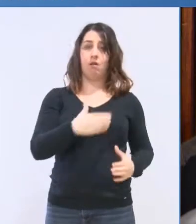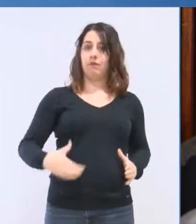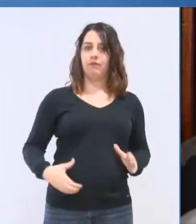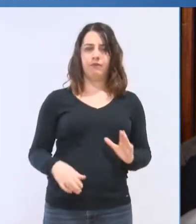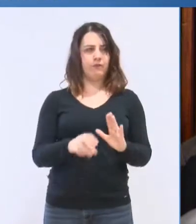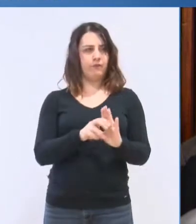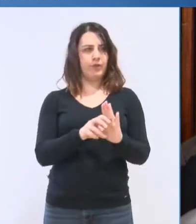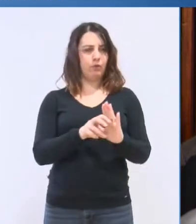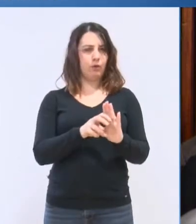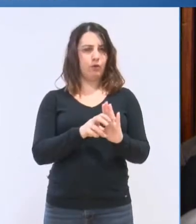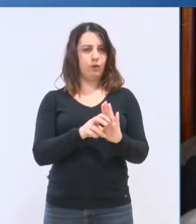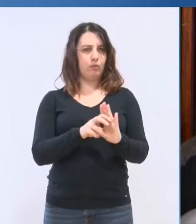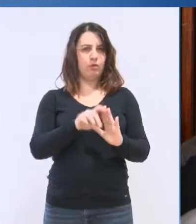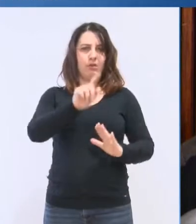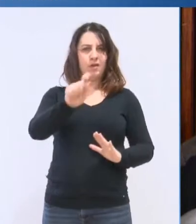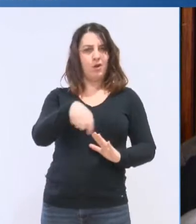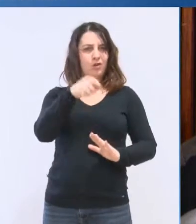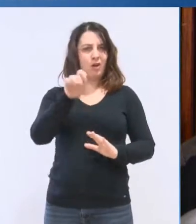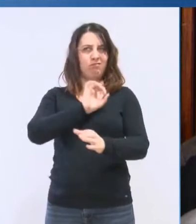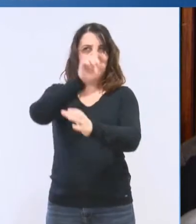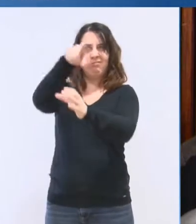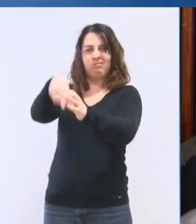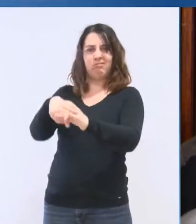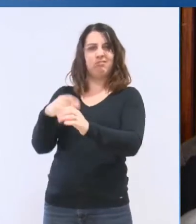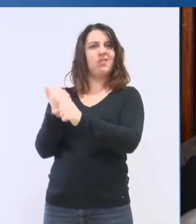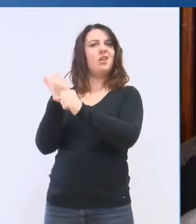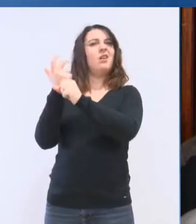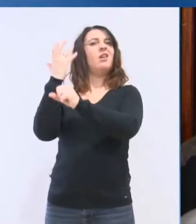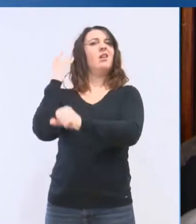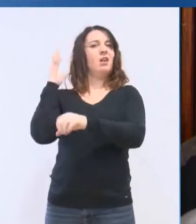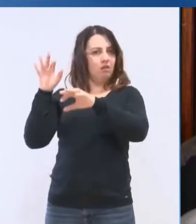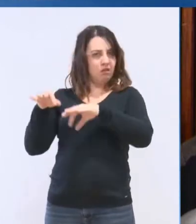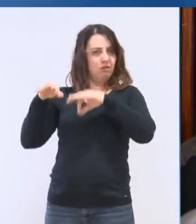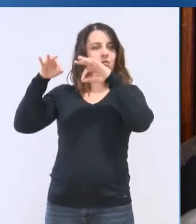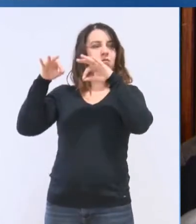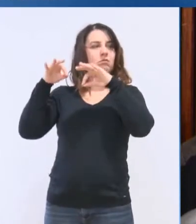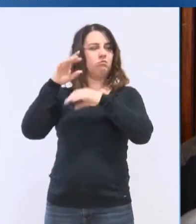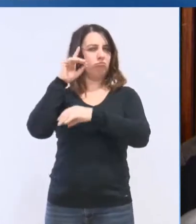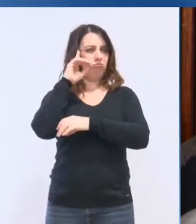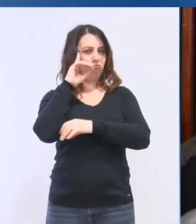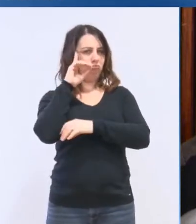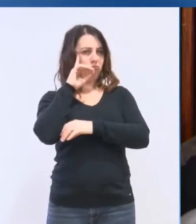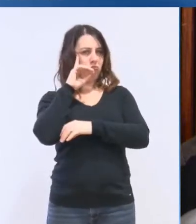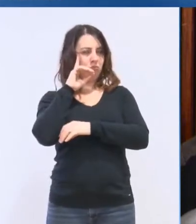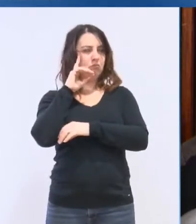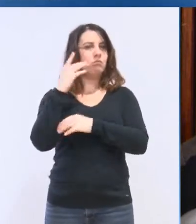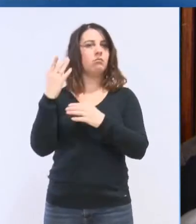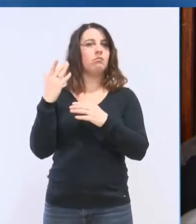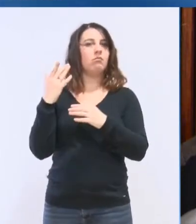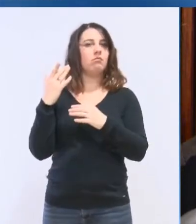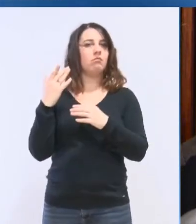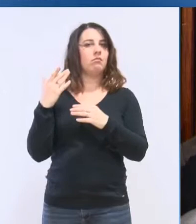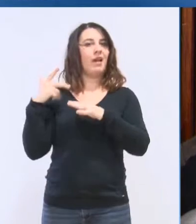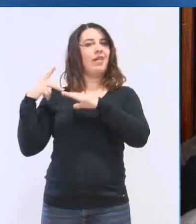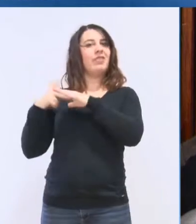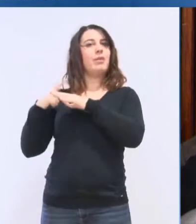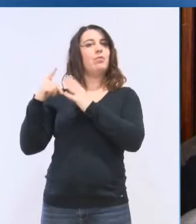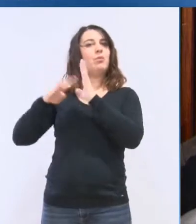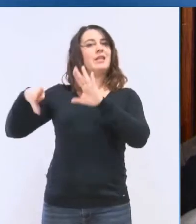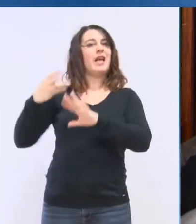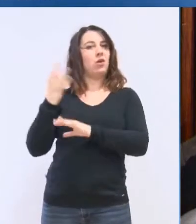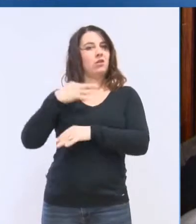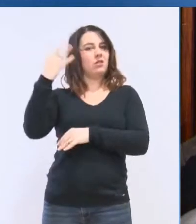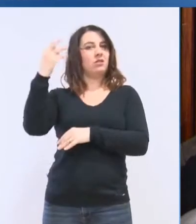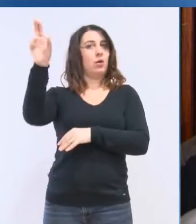Grenoble était adhérente depuis de nombreuses années? Vous avez été sollicité en début de mandat par